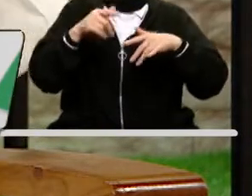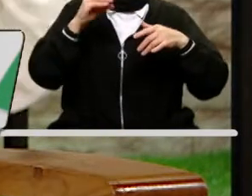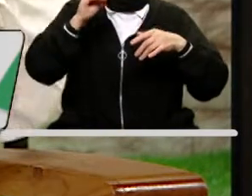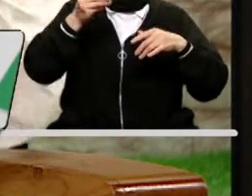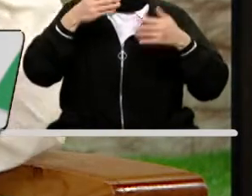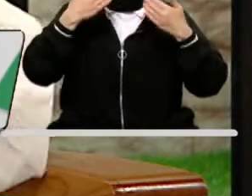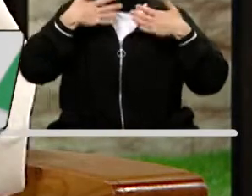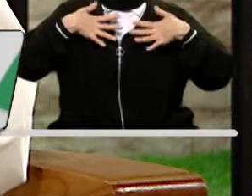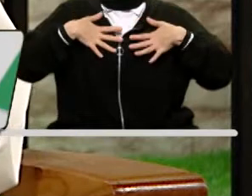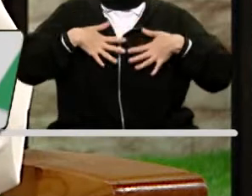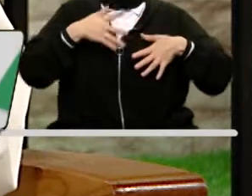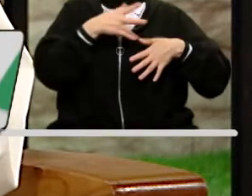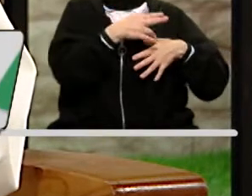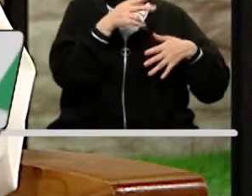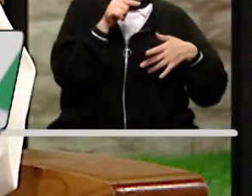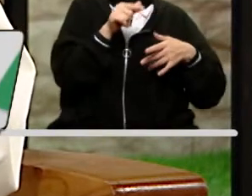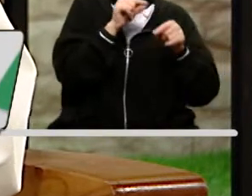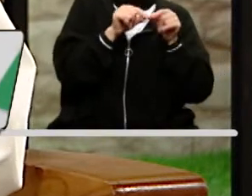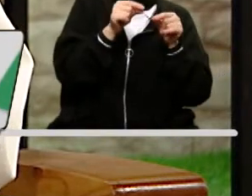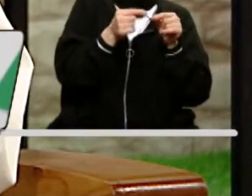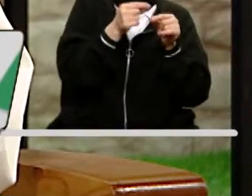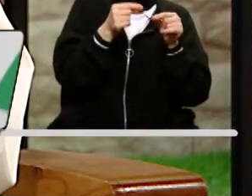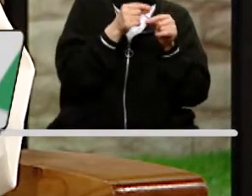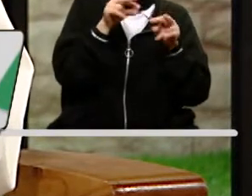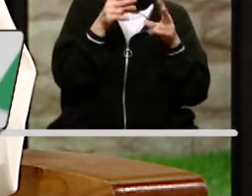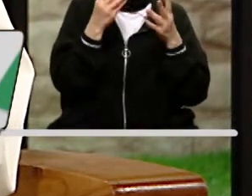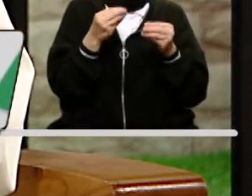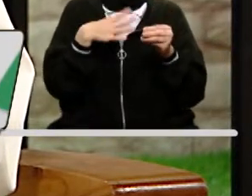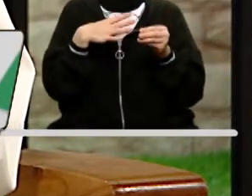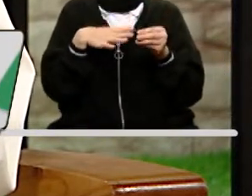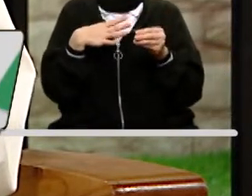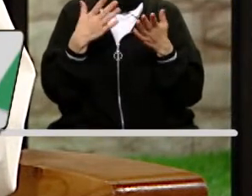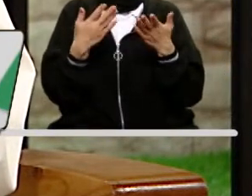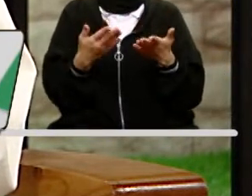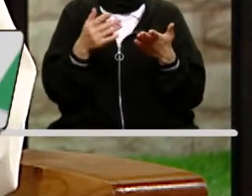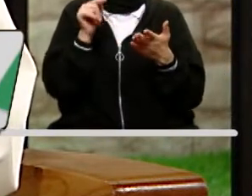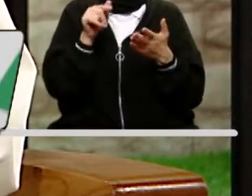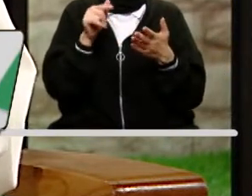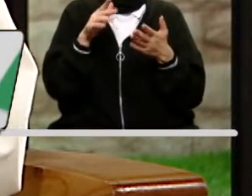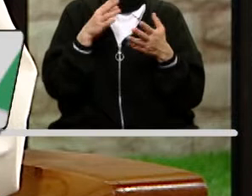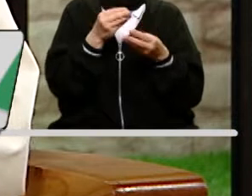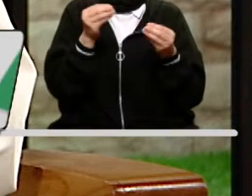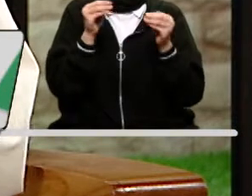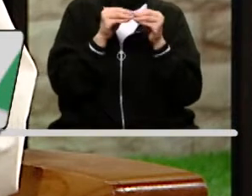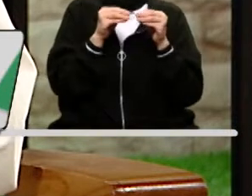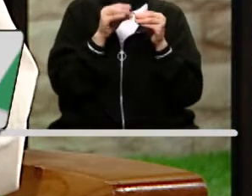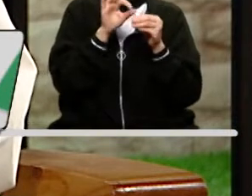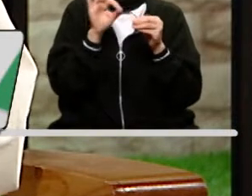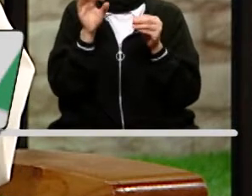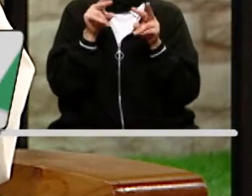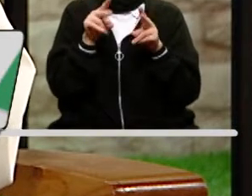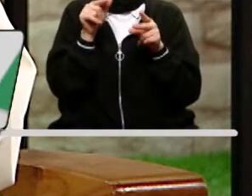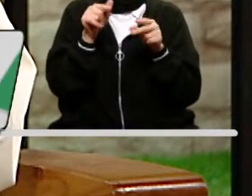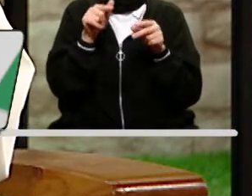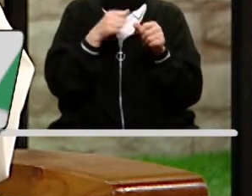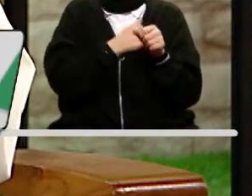üretiyor, yaratıyor ve ona sorsanız bunu dile getirecek olsa şu an ne kadar masum, kızabilir miyiz? Anne ben de senin saçlarına benzetmek